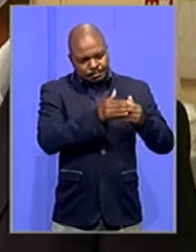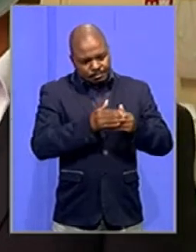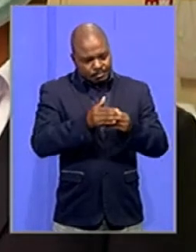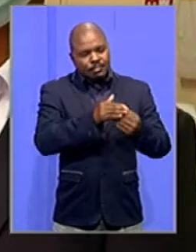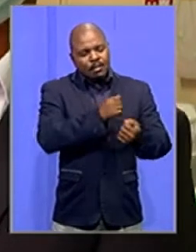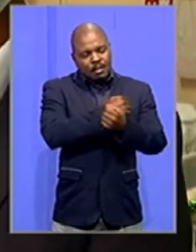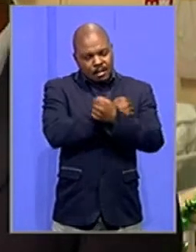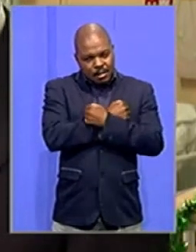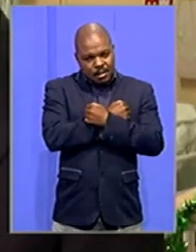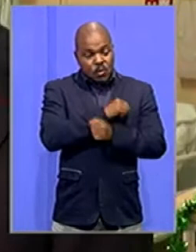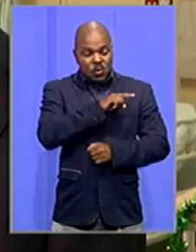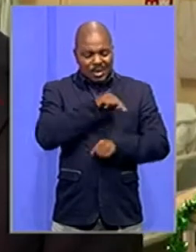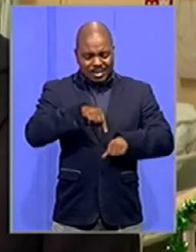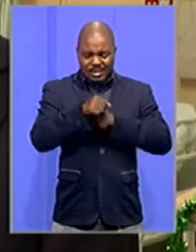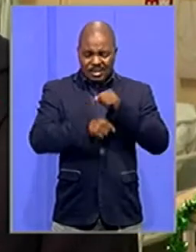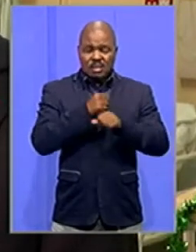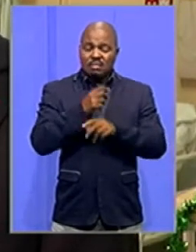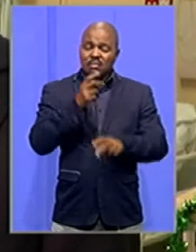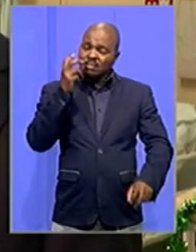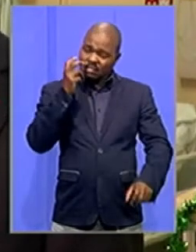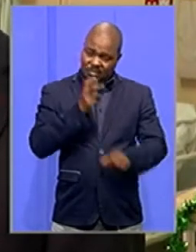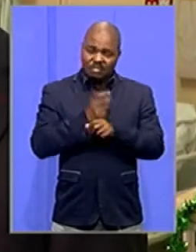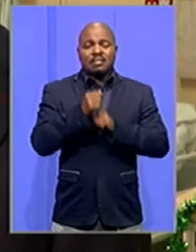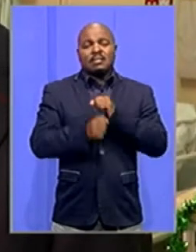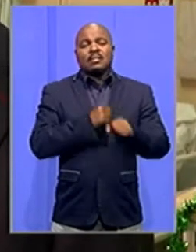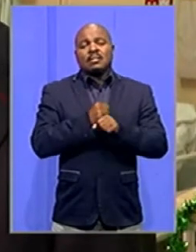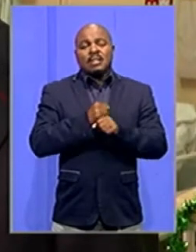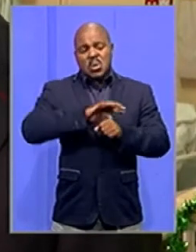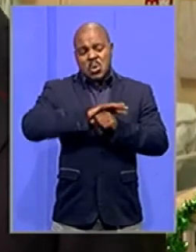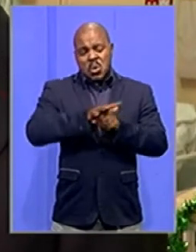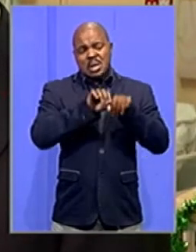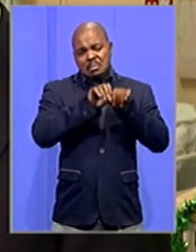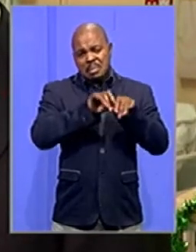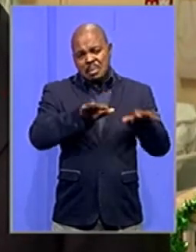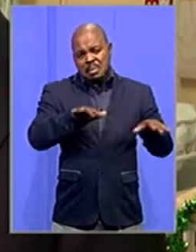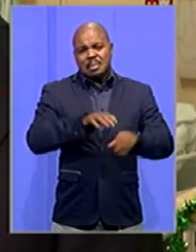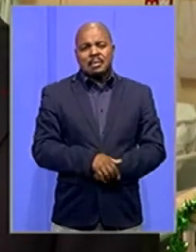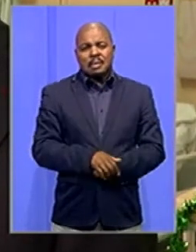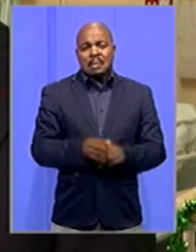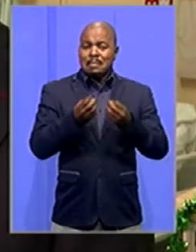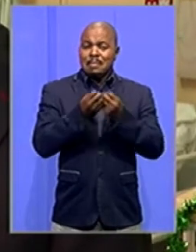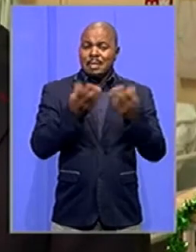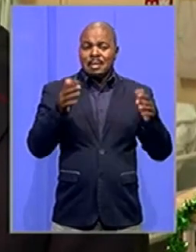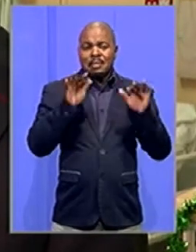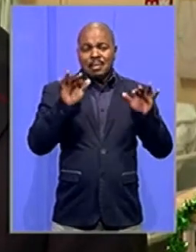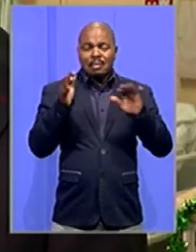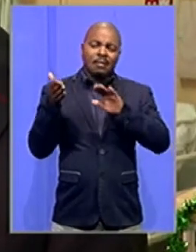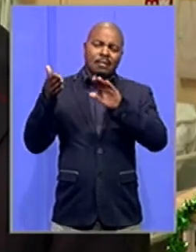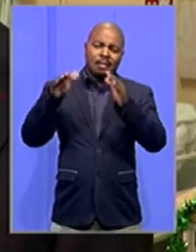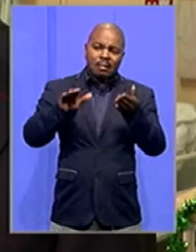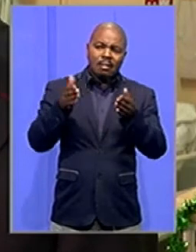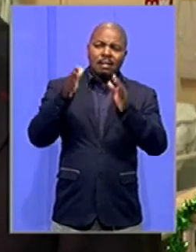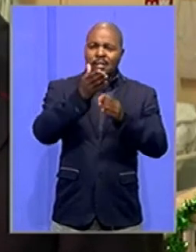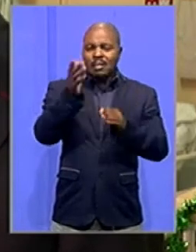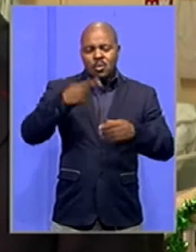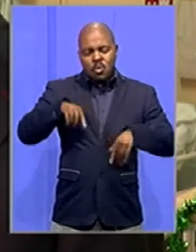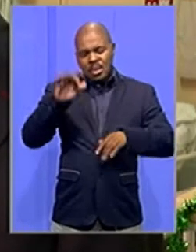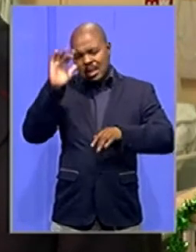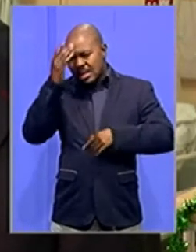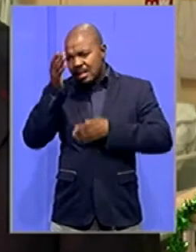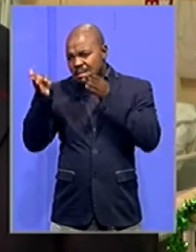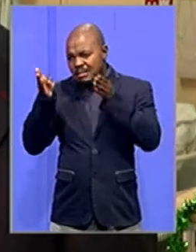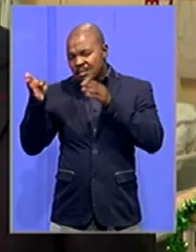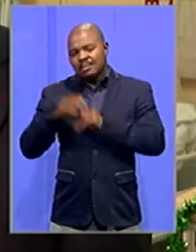ka ditse gore jara e thata ka COVID-19. Bongata batho re ba tlhokafetse ra bobola